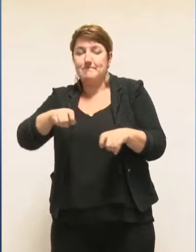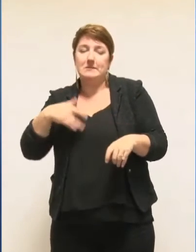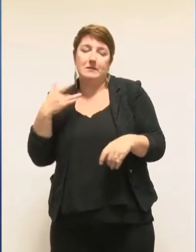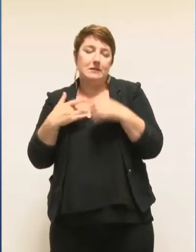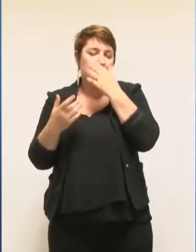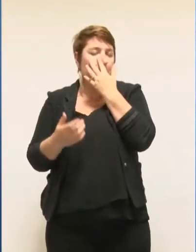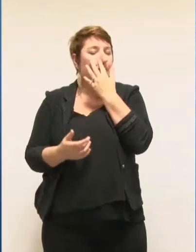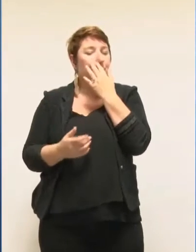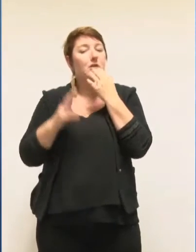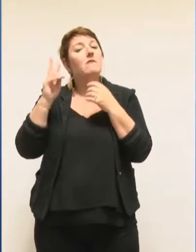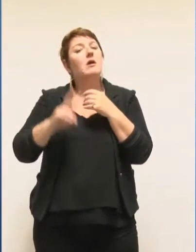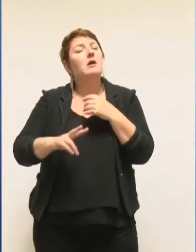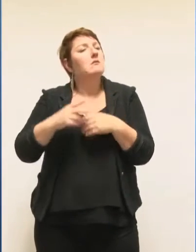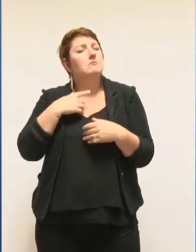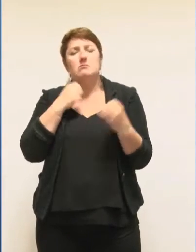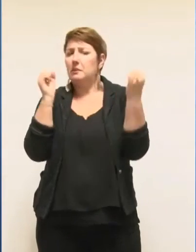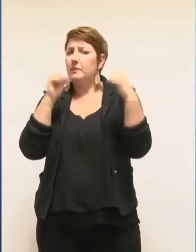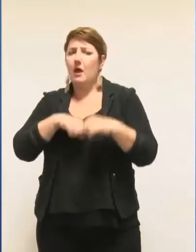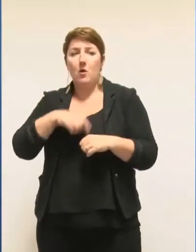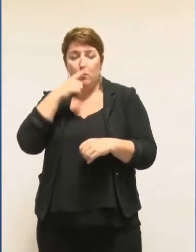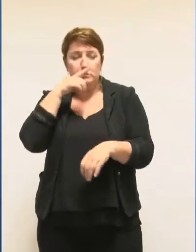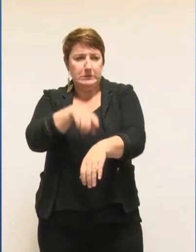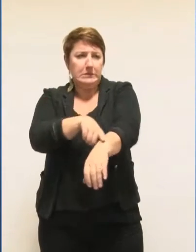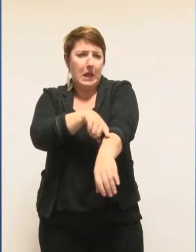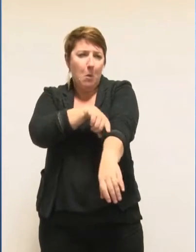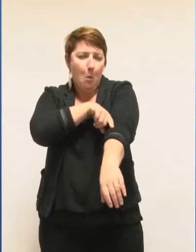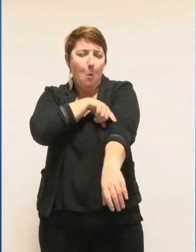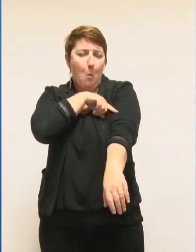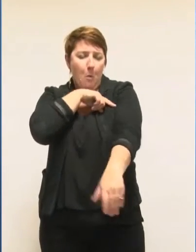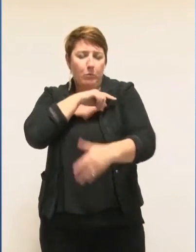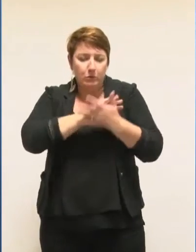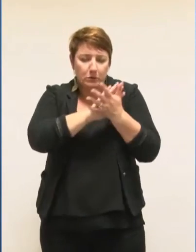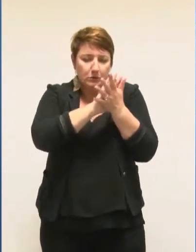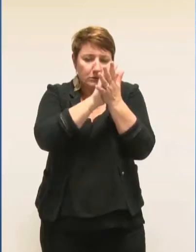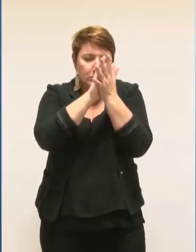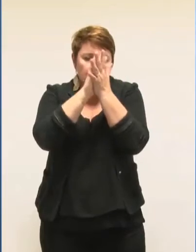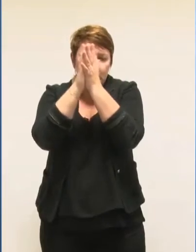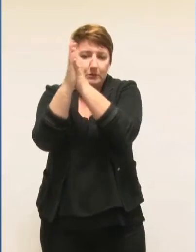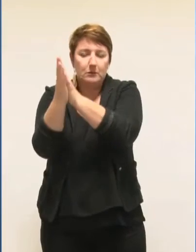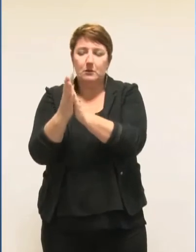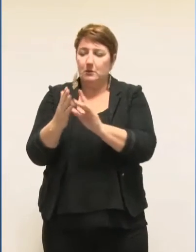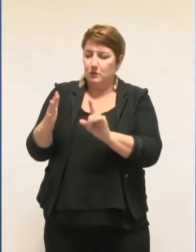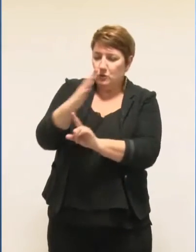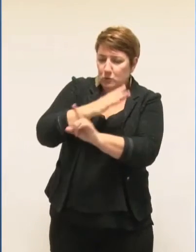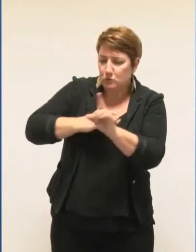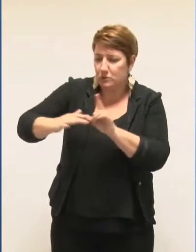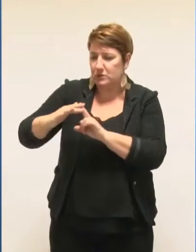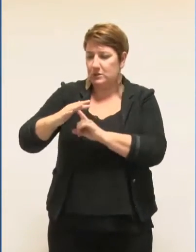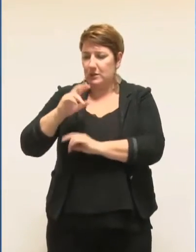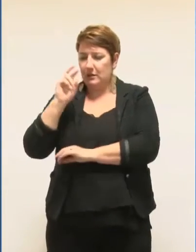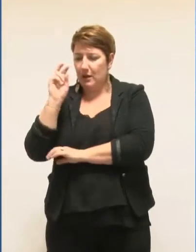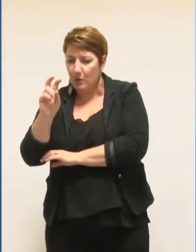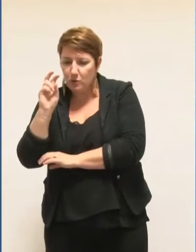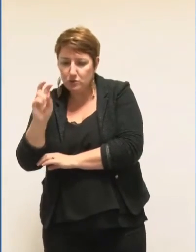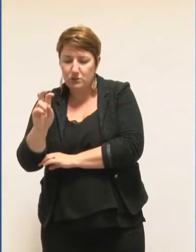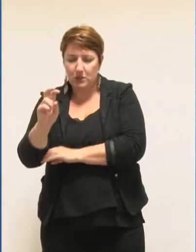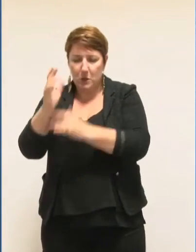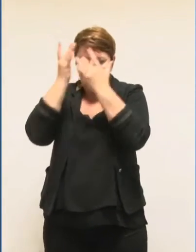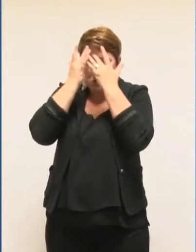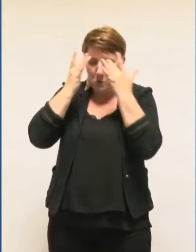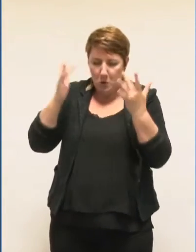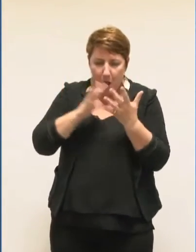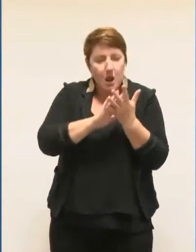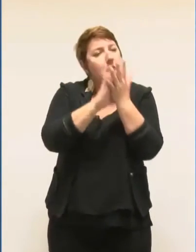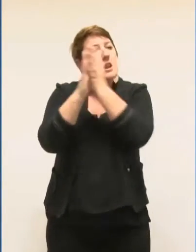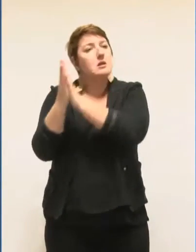convenons. Il faut reconnaître la difficulté d'engager cette transition écologique, sociale, culturelle, passer d'une société